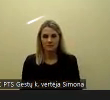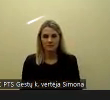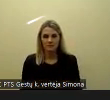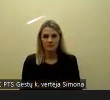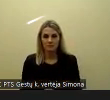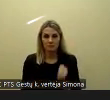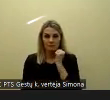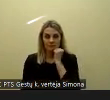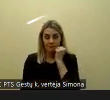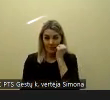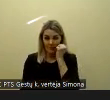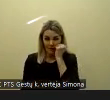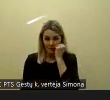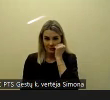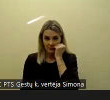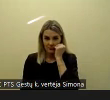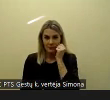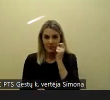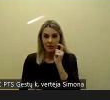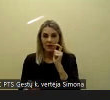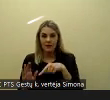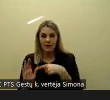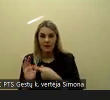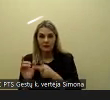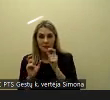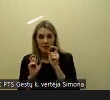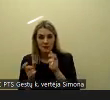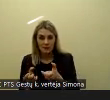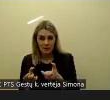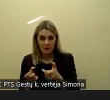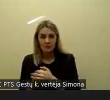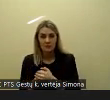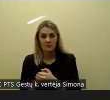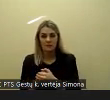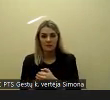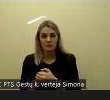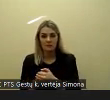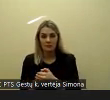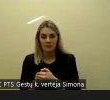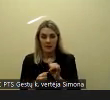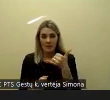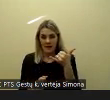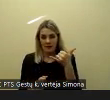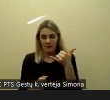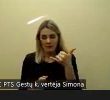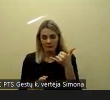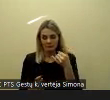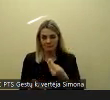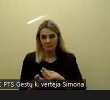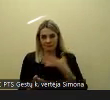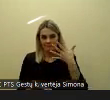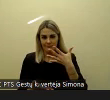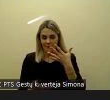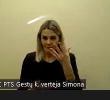Ačiū už atsakymą į klausimus. Labai vertiname jūsų pagalbą mūsų